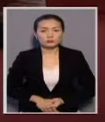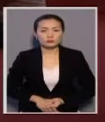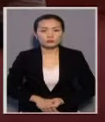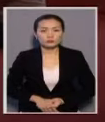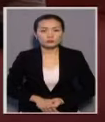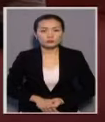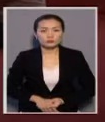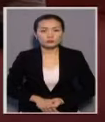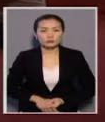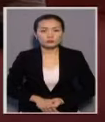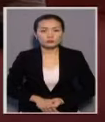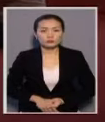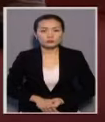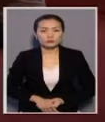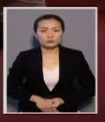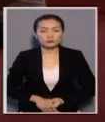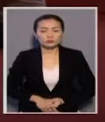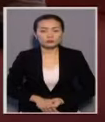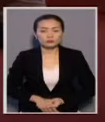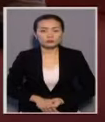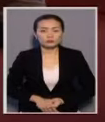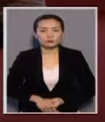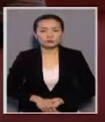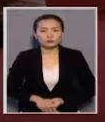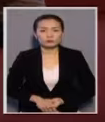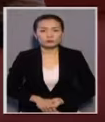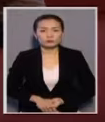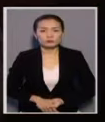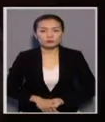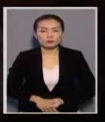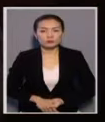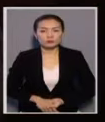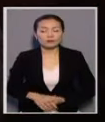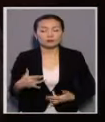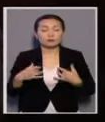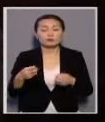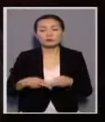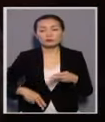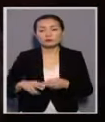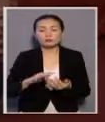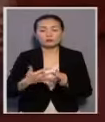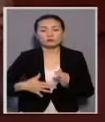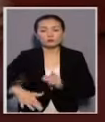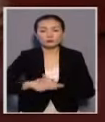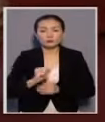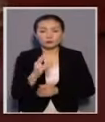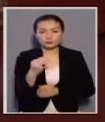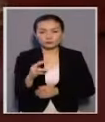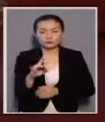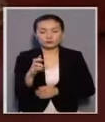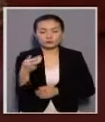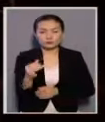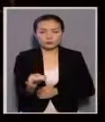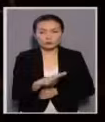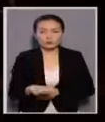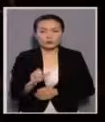Төрт күндей қолымнан әлі қағар жоқ. Соларды қойылым аяқталысымен Дыңғызыл ауылдық округінің әкімі Оралбай